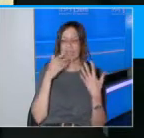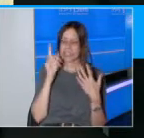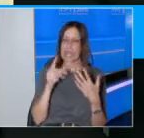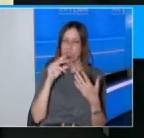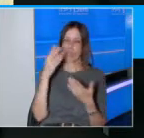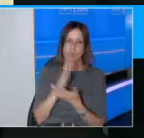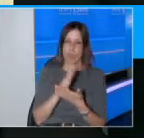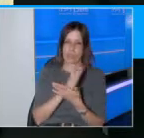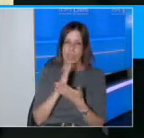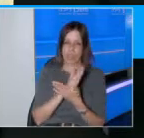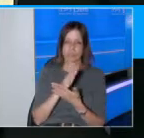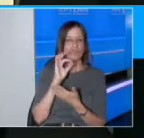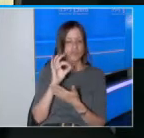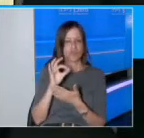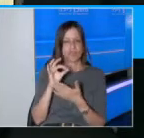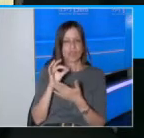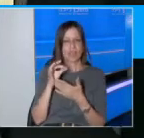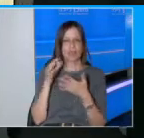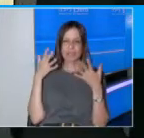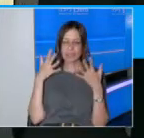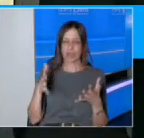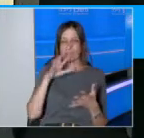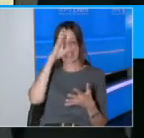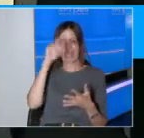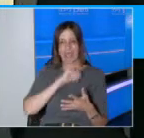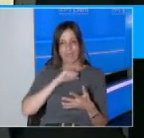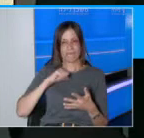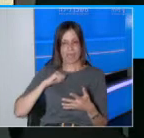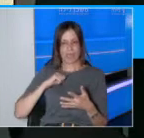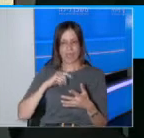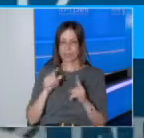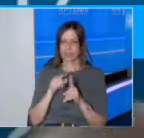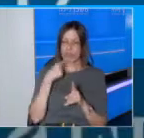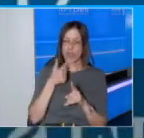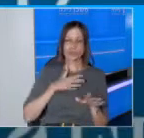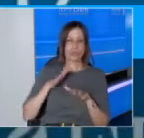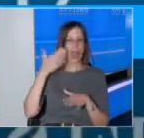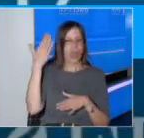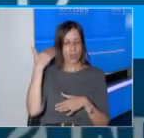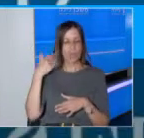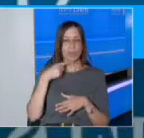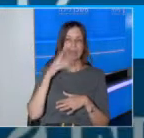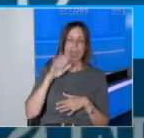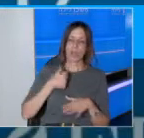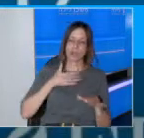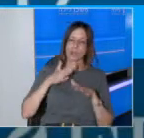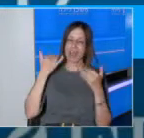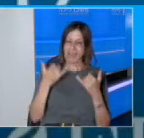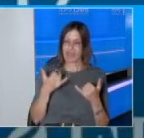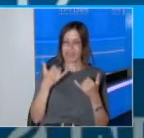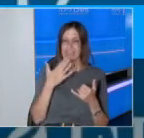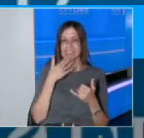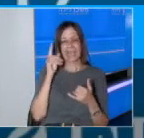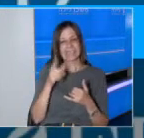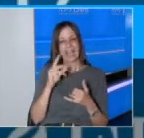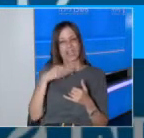ערוכה כדי לתקוף את איראן לבדה. כמו שאנחנו אומרים, אמר את זה ראש הממשלה הקודם, אומר את זה ראש הממשלה הנוכחי, ישראל צריכה